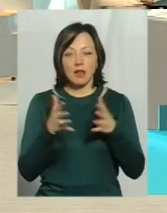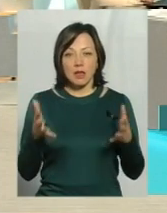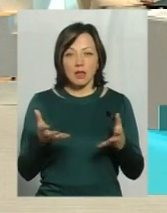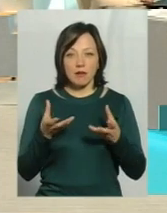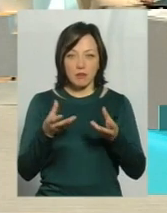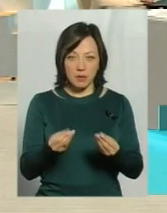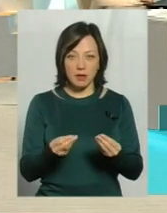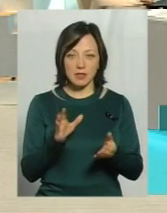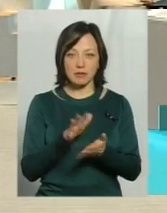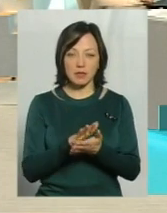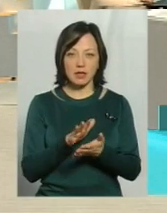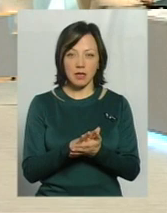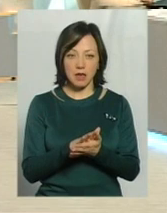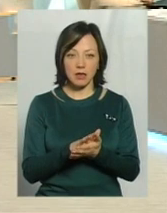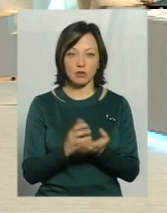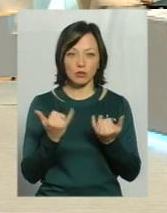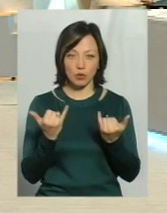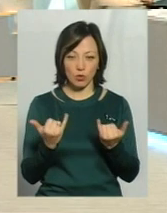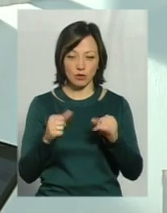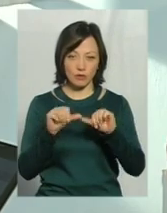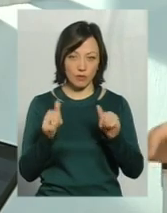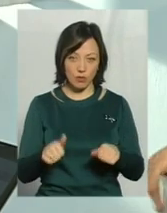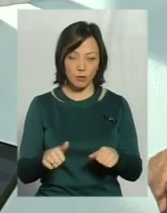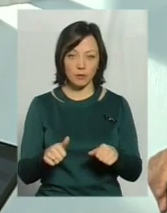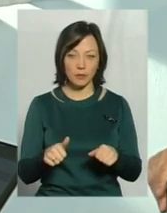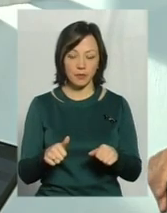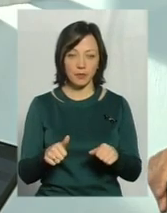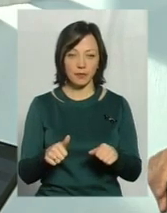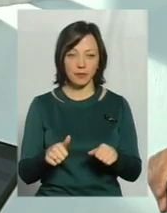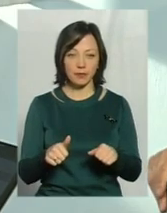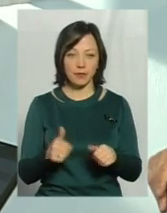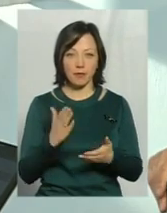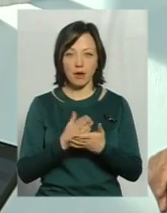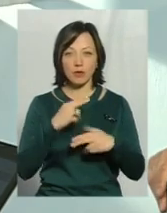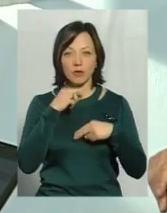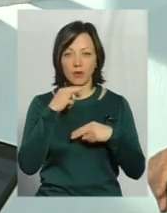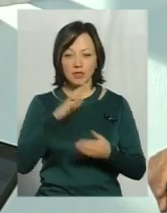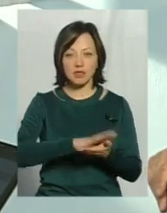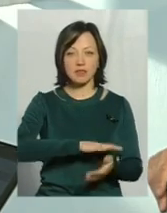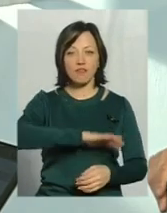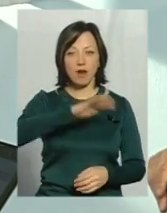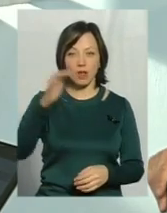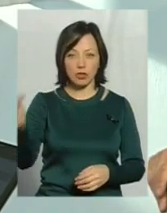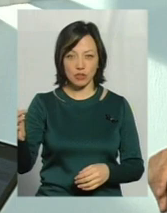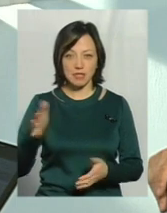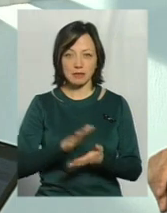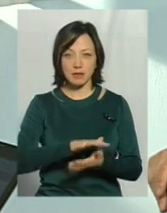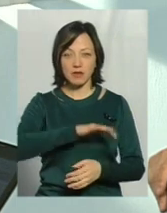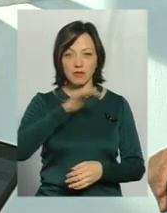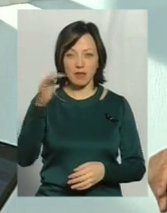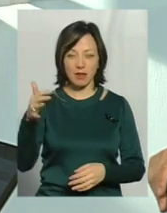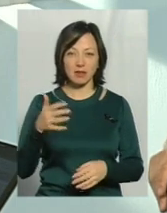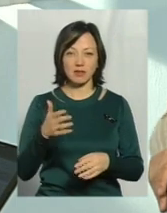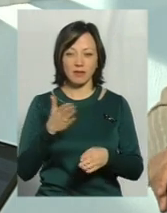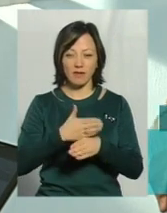дуже сміття, саме в сьогоднішньому вигляді, я маю на увазі звалища. Сміттєзвалища продукують